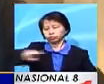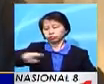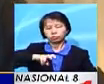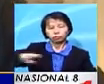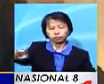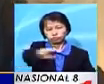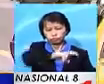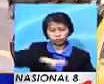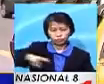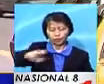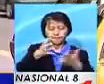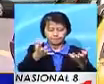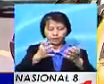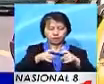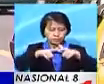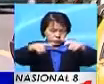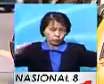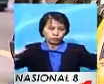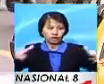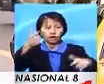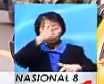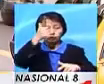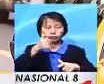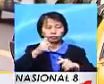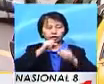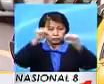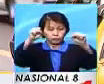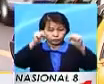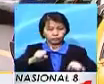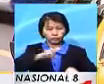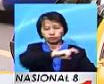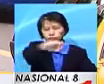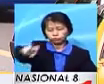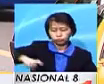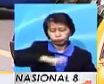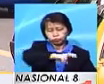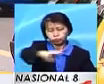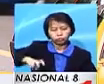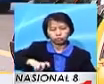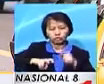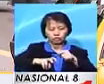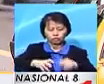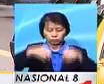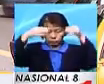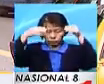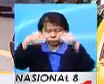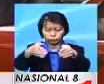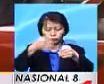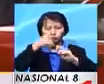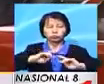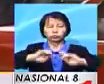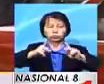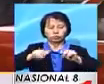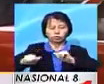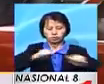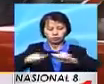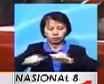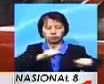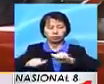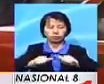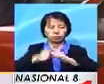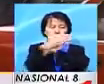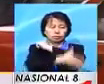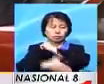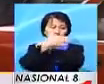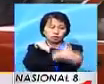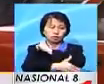Kerana dalam sistem pengangkutan awam ni ianya bertumpu untuk meningkatkan produktiviti